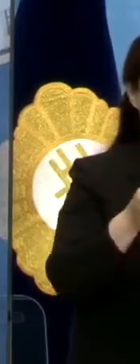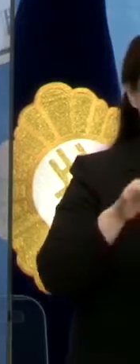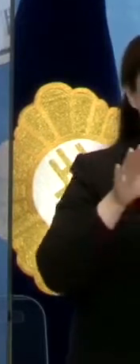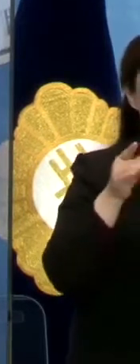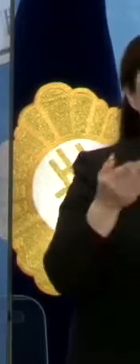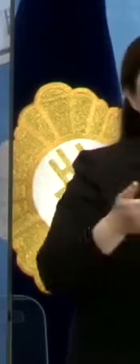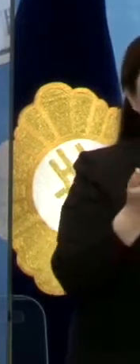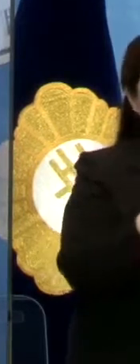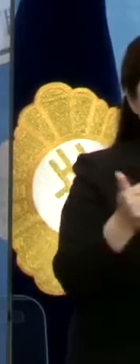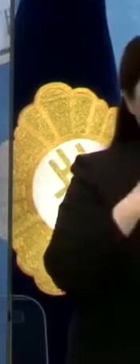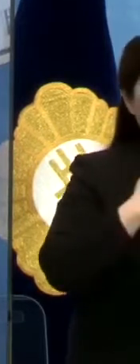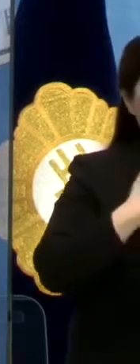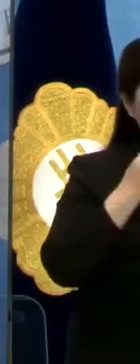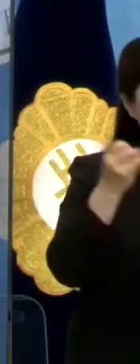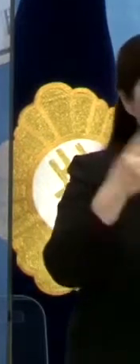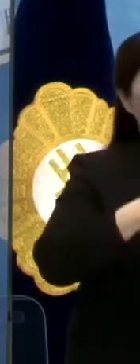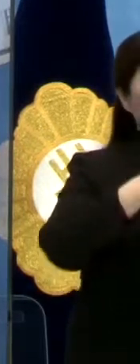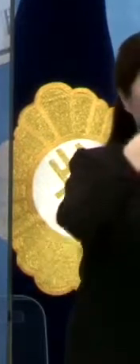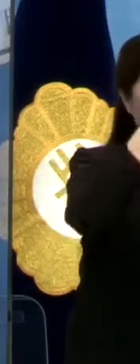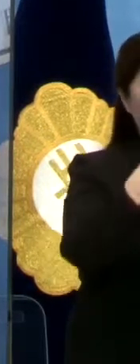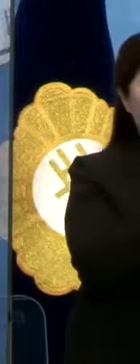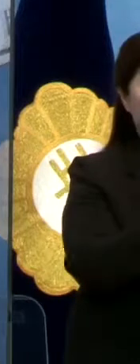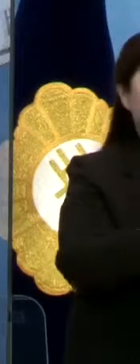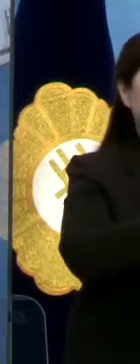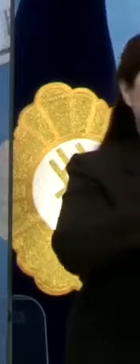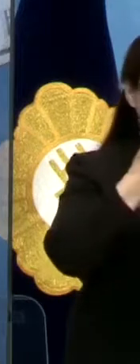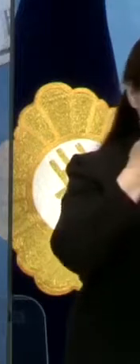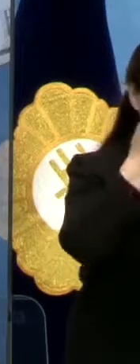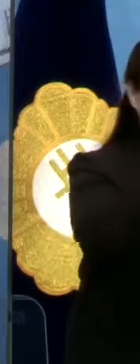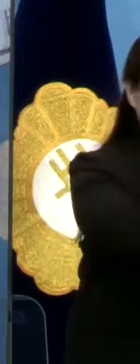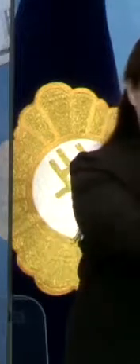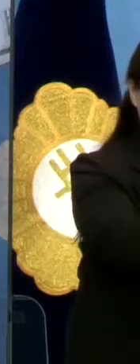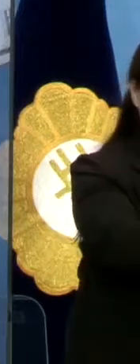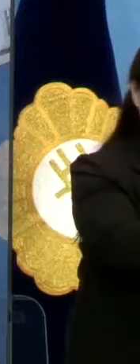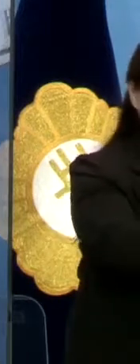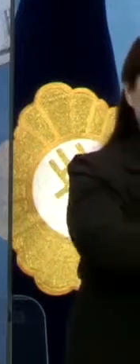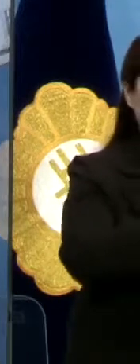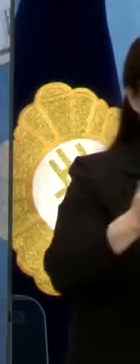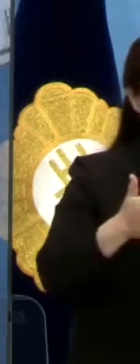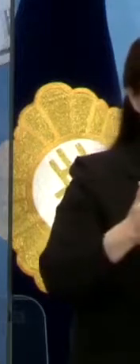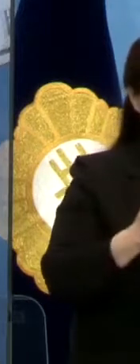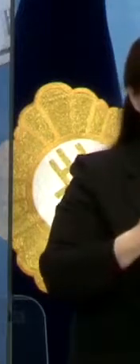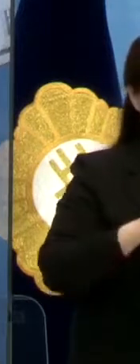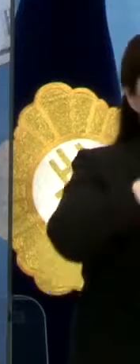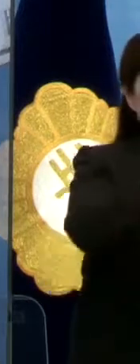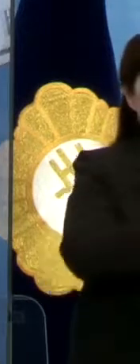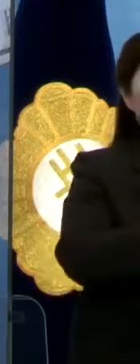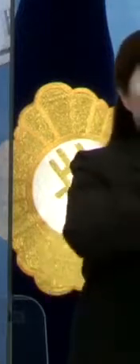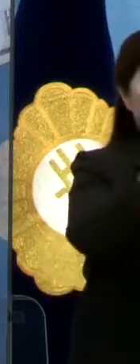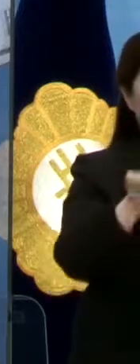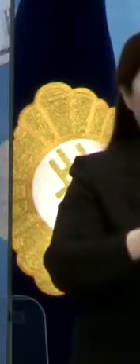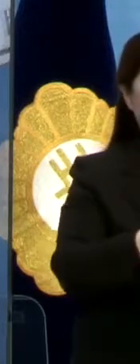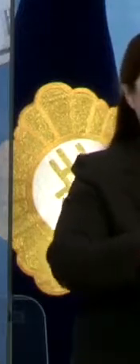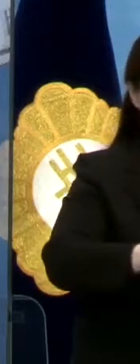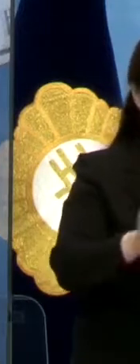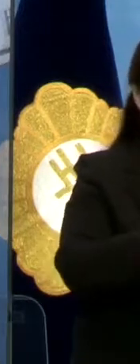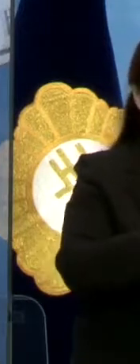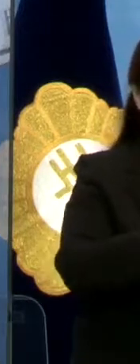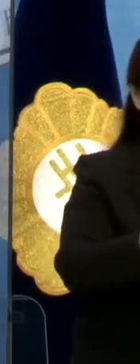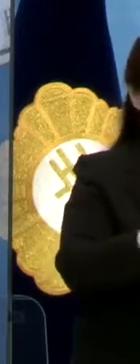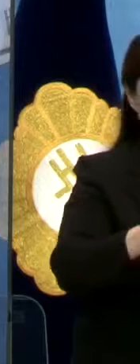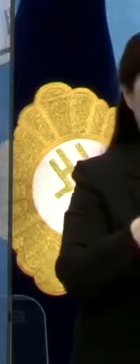이분들의 헌신과 특히 간호사들의 노력들이 국제사회에서 다시 한 번 더 주목받을 수